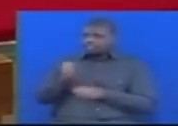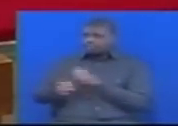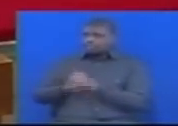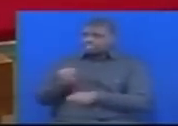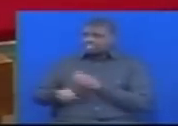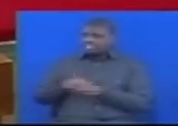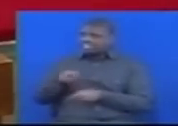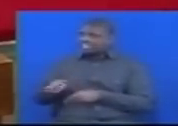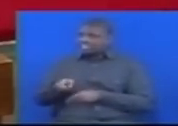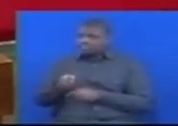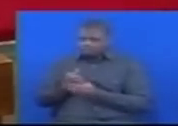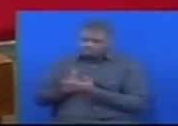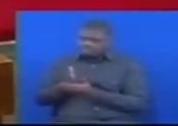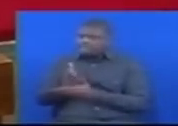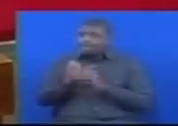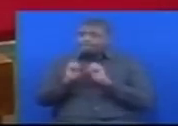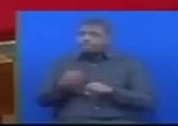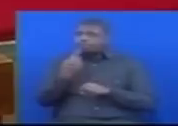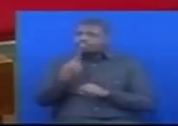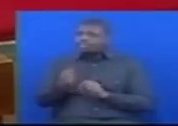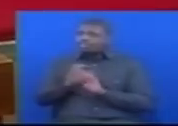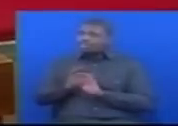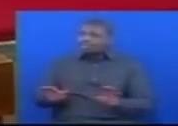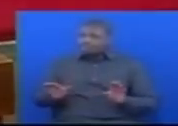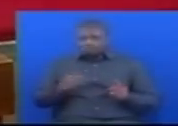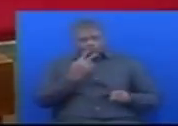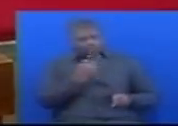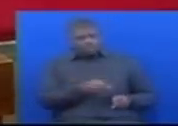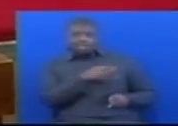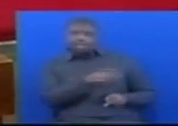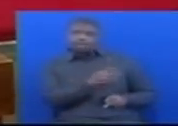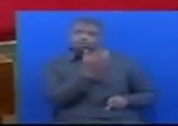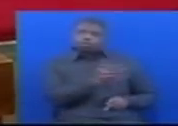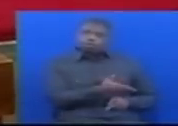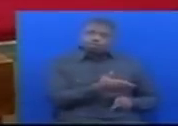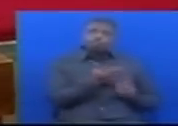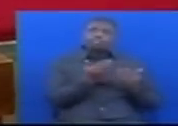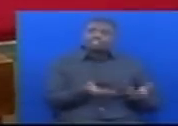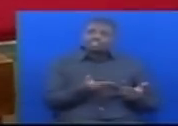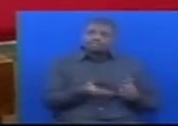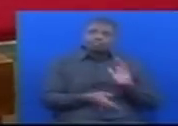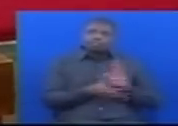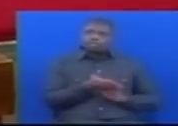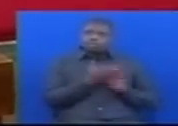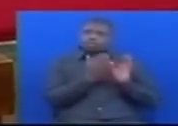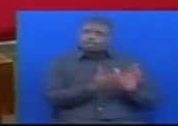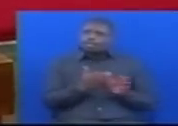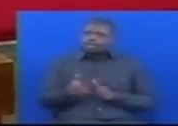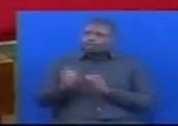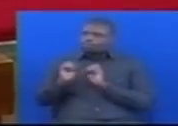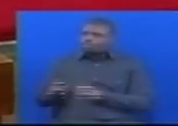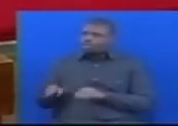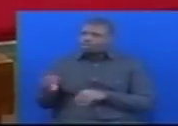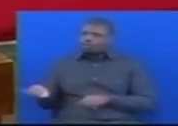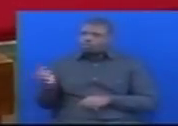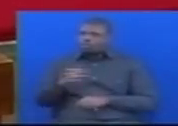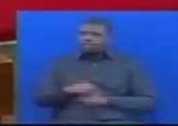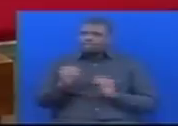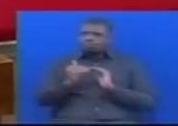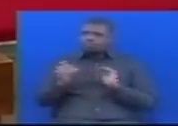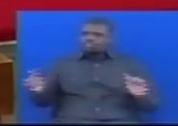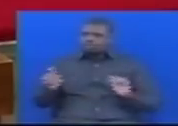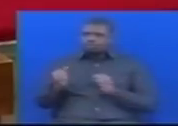hili tumesema tunalipitia upya kwa kuangalia wale tulionao kwa sasa, tunaanza kuwapanga upya ili kuweza kuleta uwiano